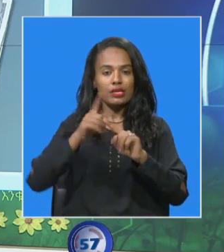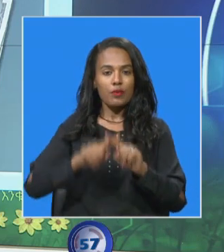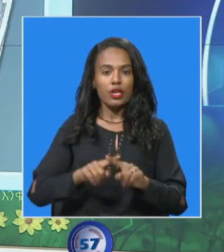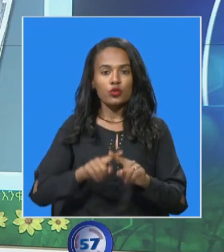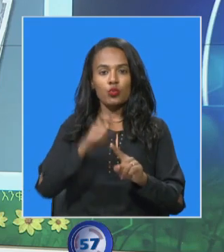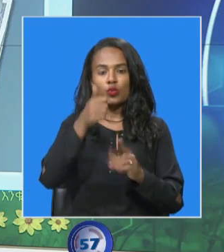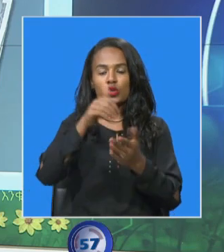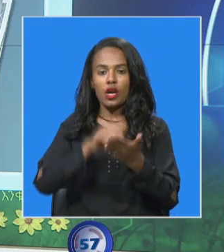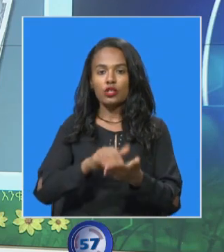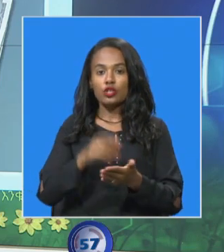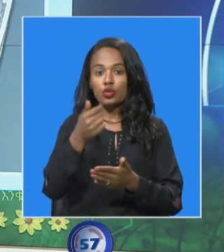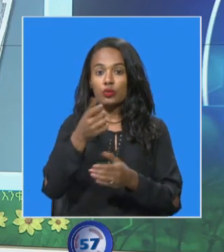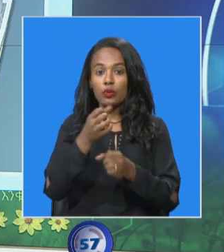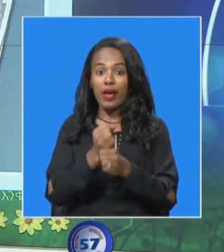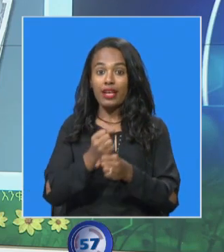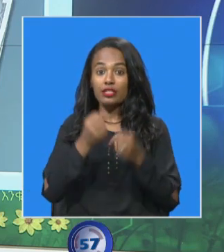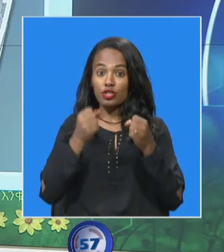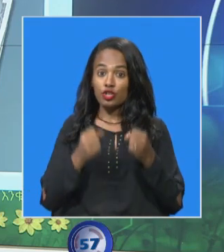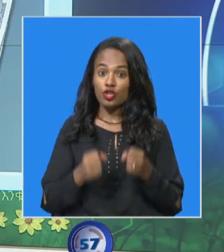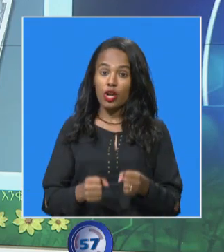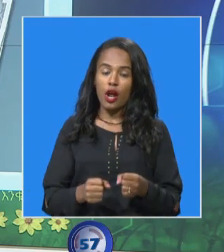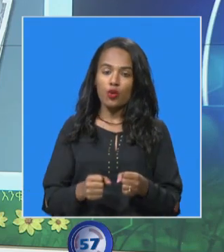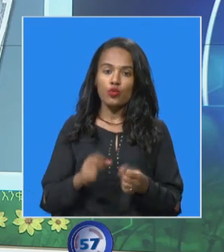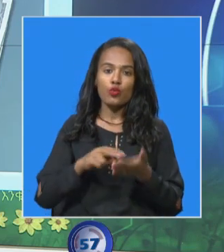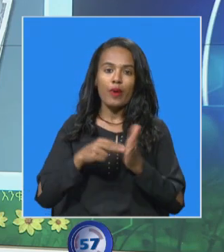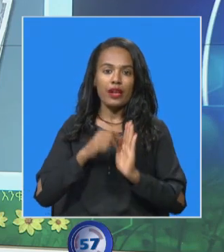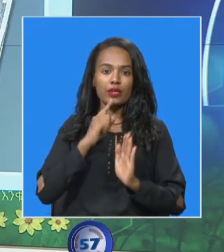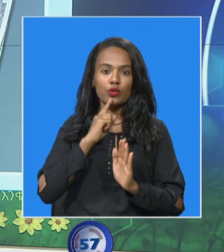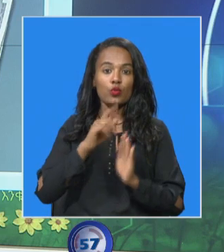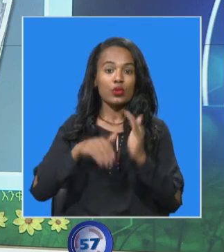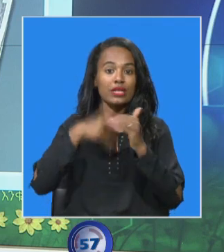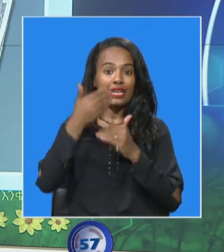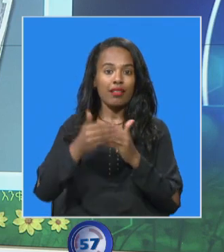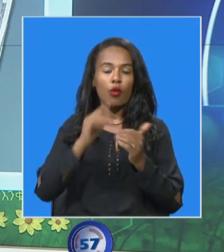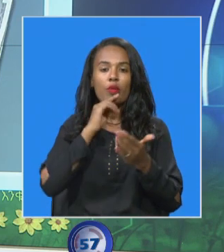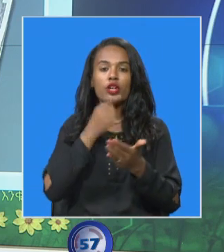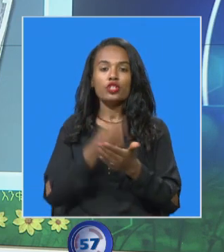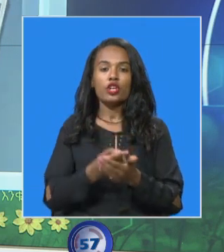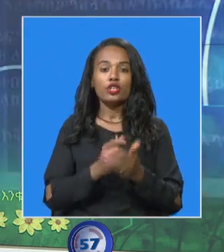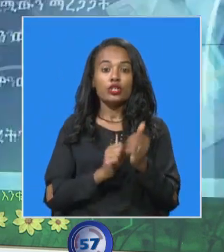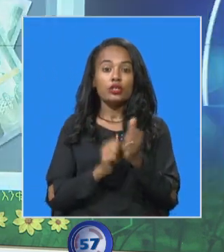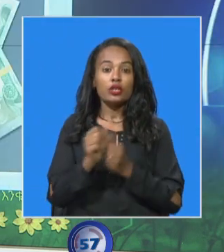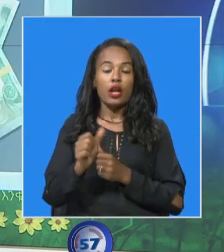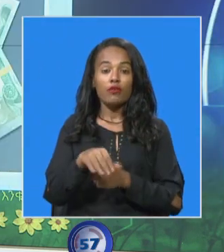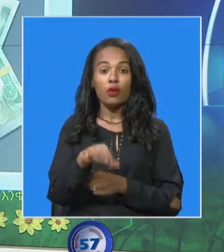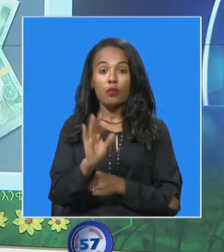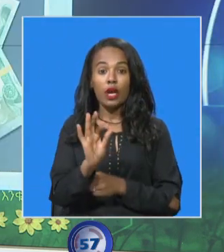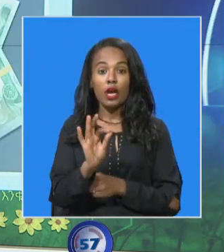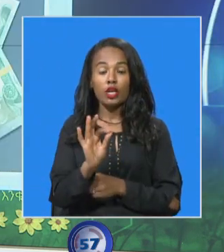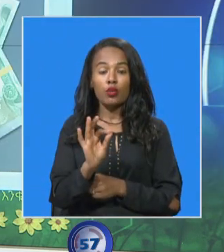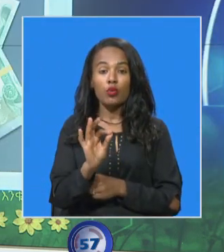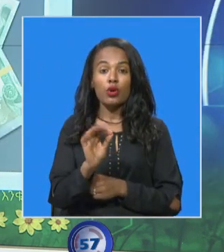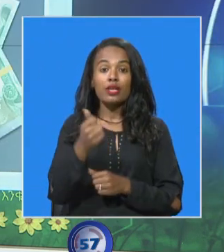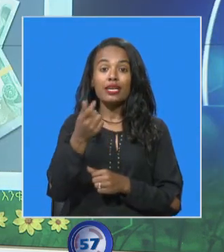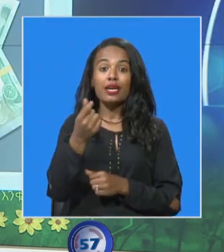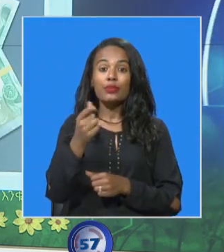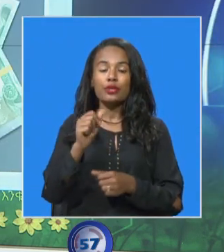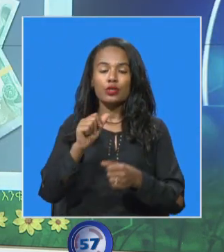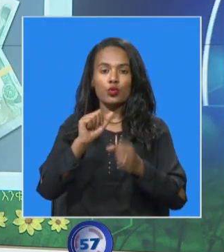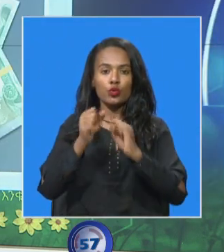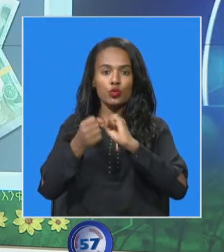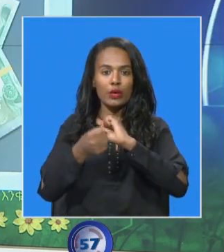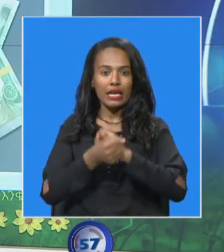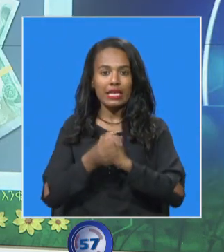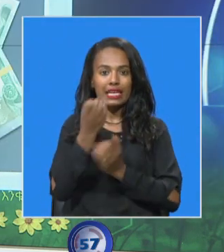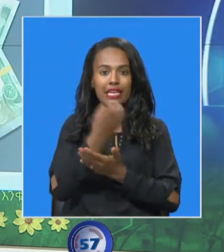ደግሞ እስከ 10,000 ብር መያዝ ይችላሉ ማለት ነው። ወደ ቀጣዩ መረጃችን ስናልፍ እንግዲህ የምናገኘው የብር ኖቱ